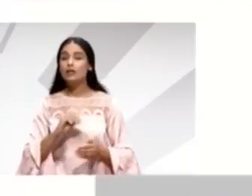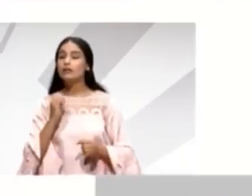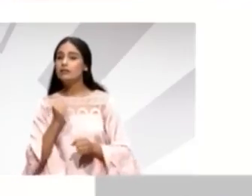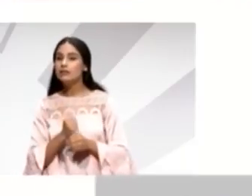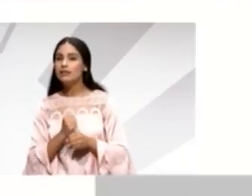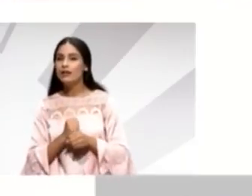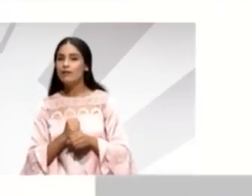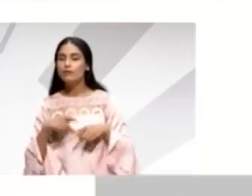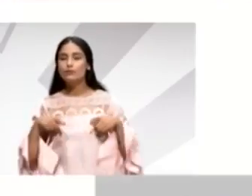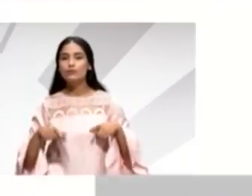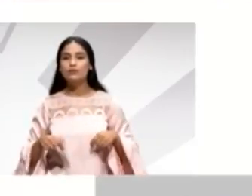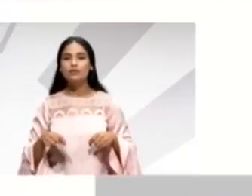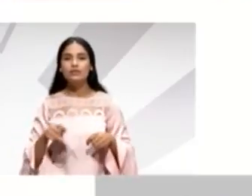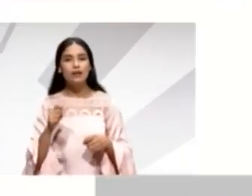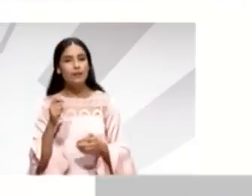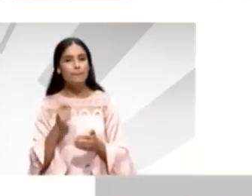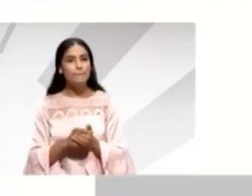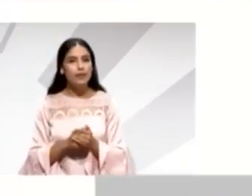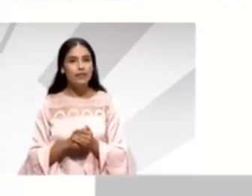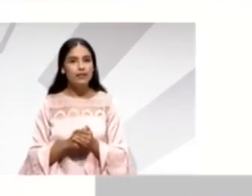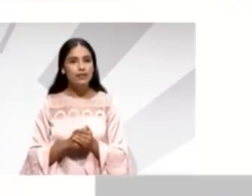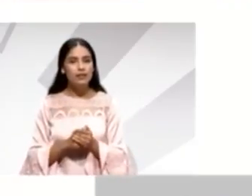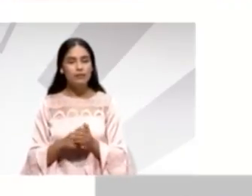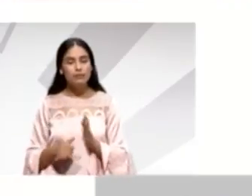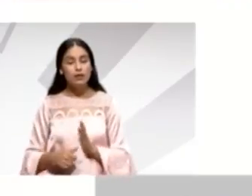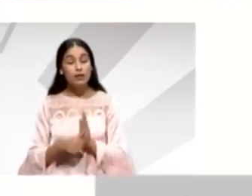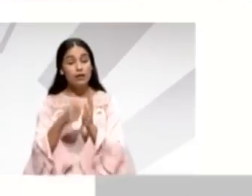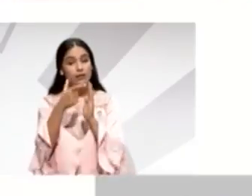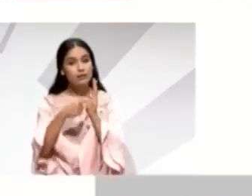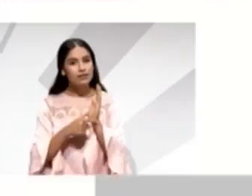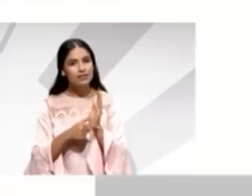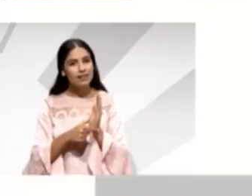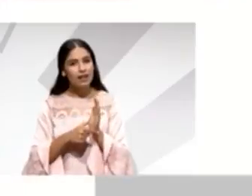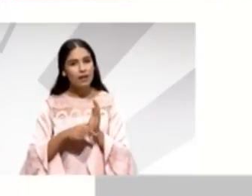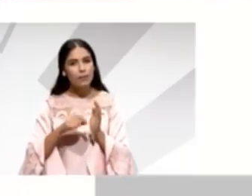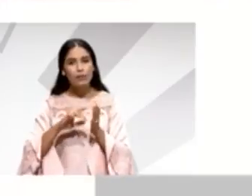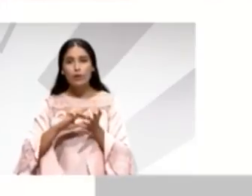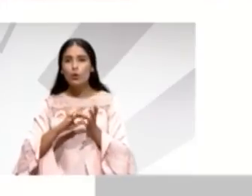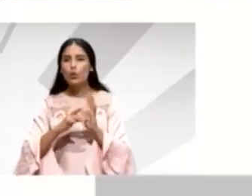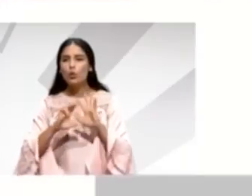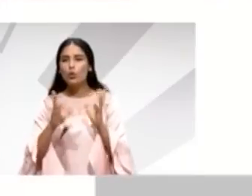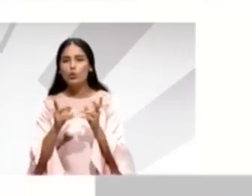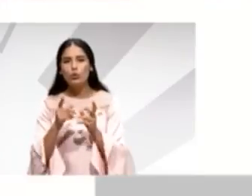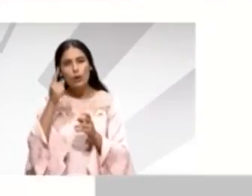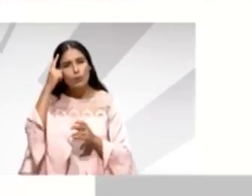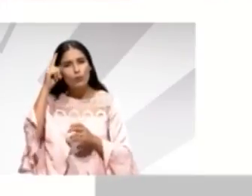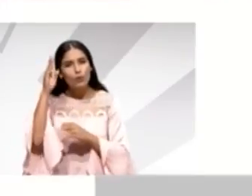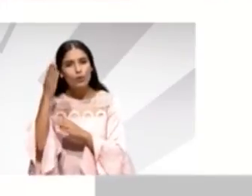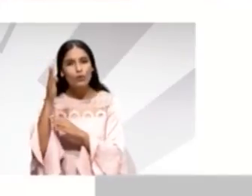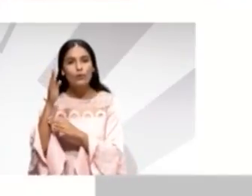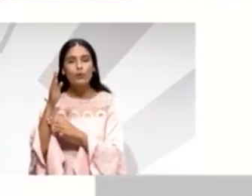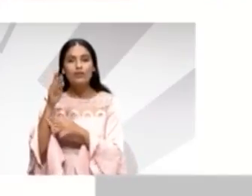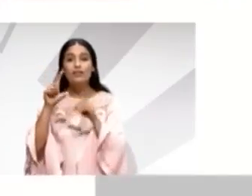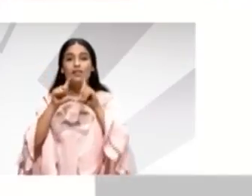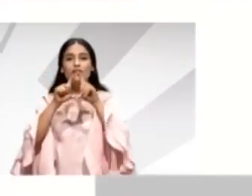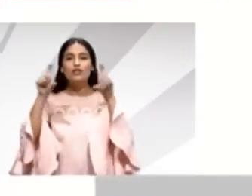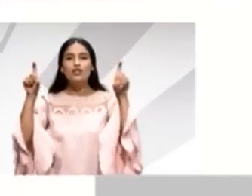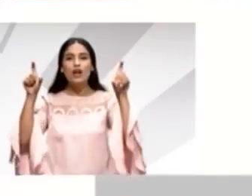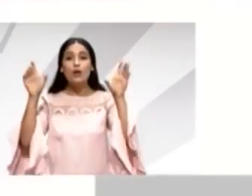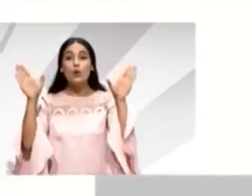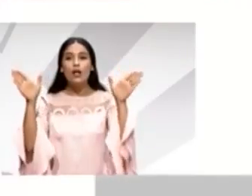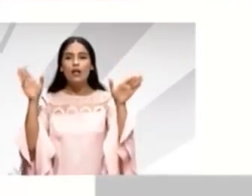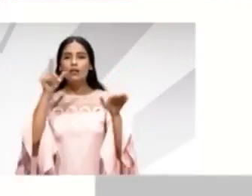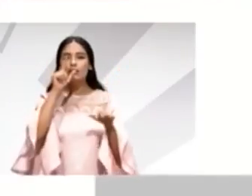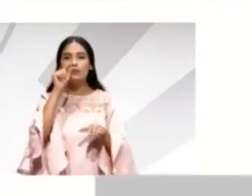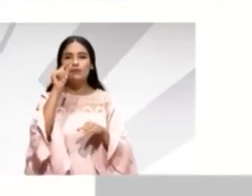ومثلها الدوليه لبرنامج الامم المتحده رئيس قائمه كلنا الوطن بس انا رقم تسعه واربعين وشعار اهليه في